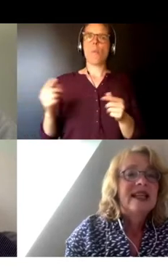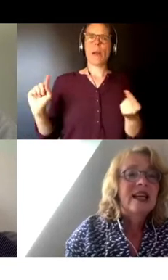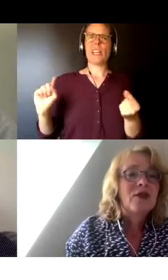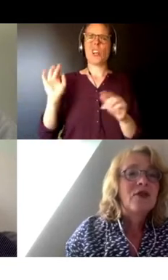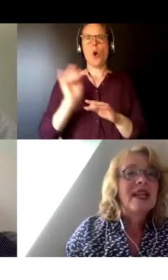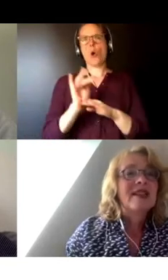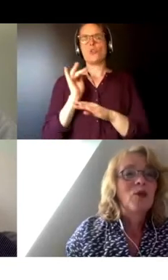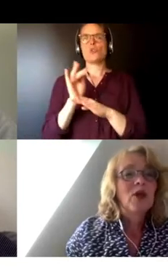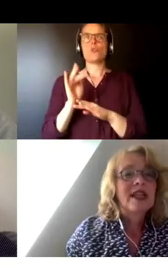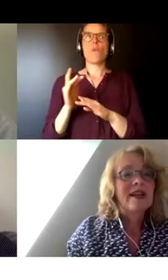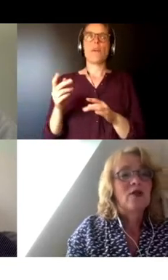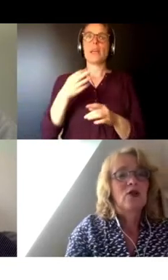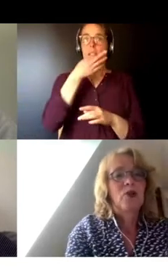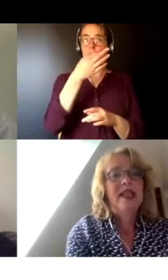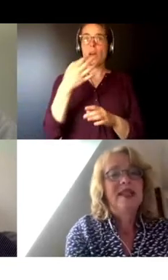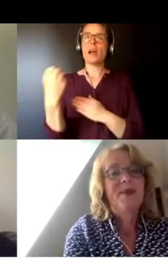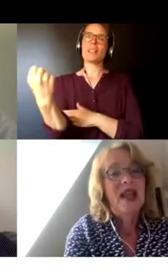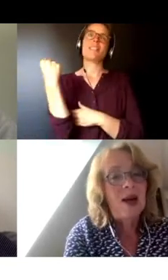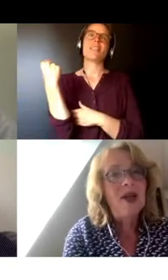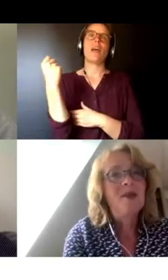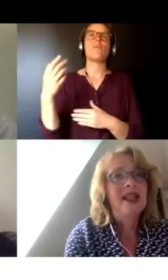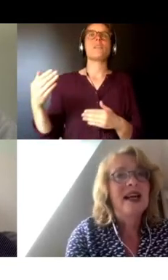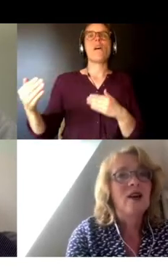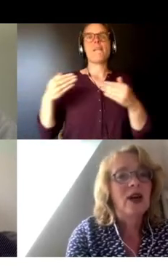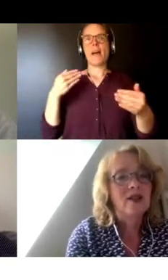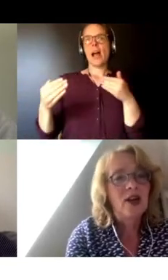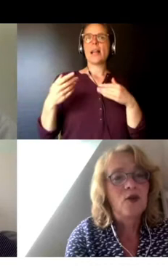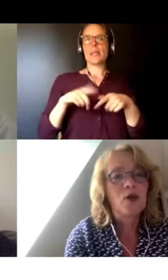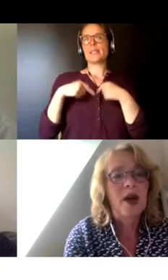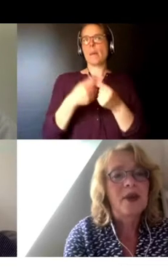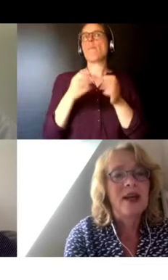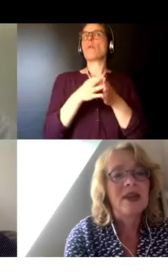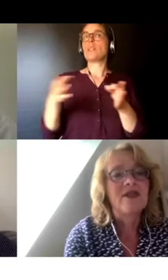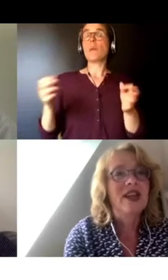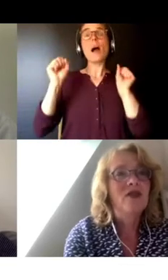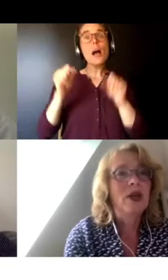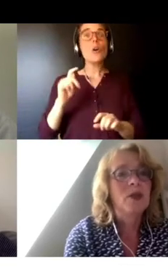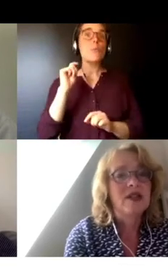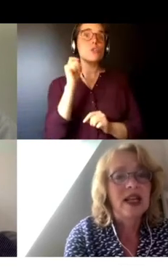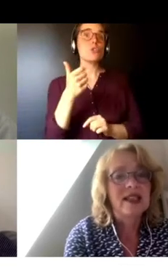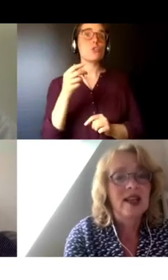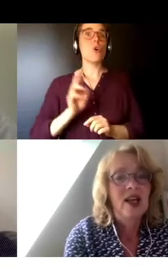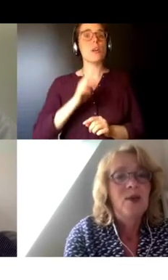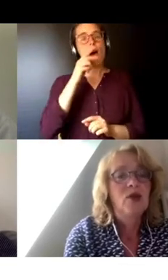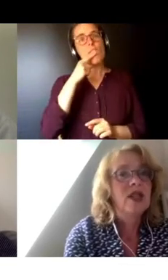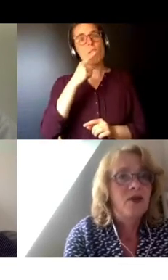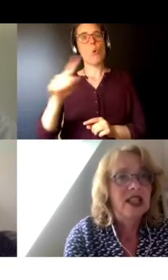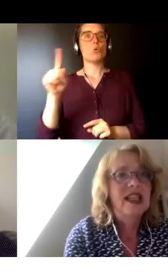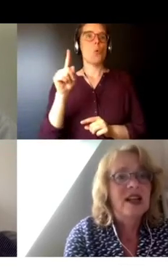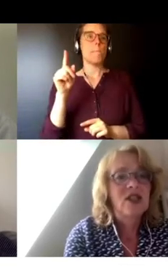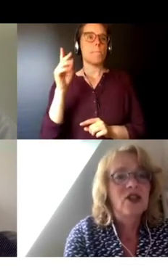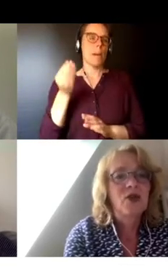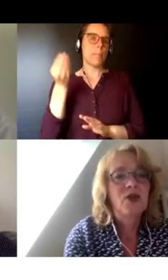meist das Kräfteverhältnis im Bundestag ausgespielt. Aber man kann auch ein Sondervotum abgeben. Das werden wir beispielsweise mit